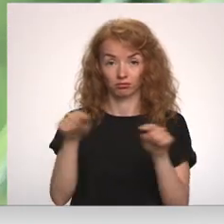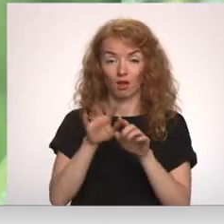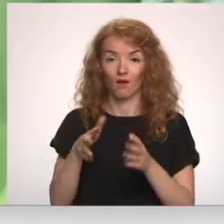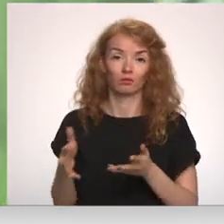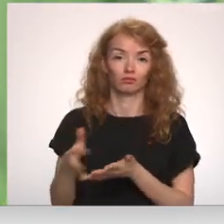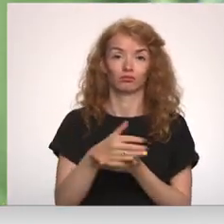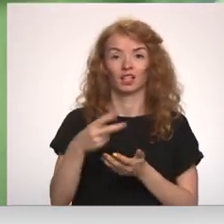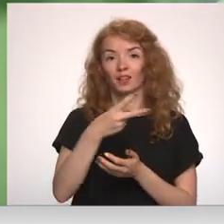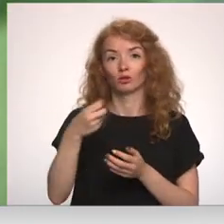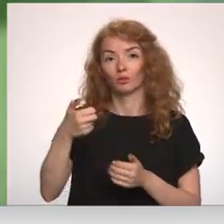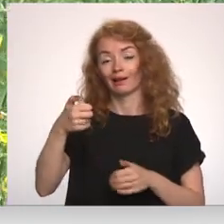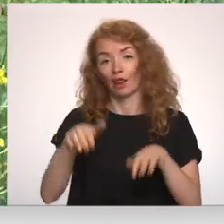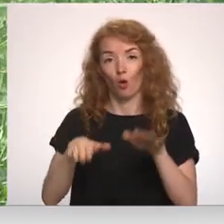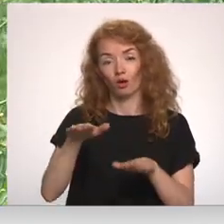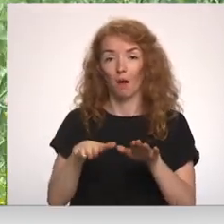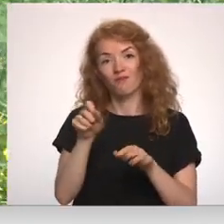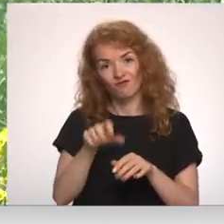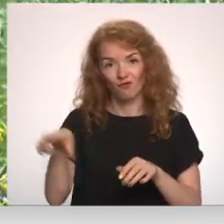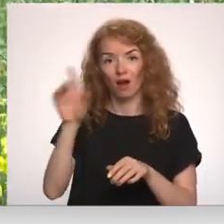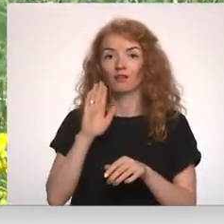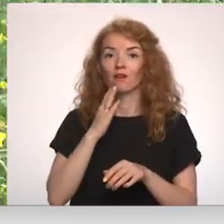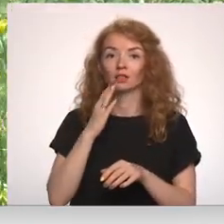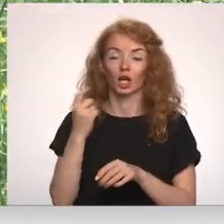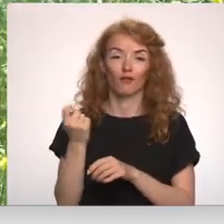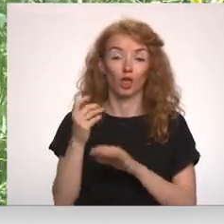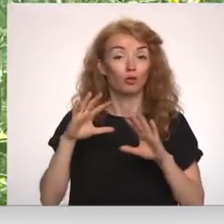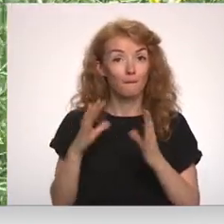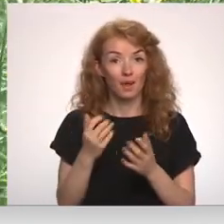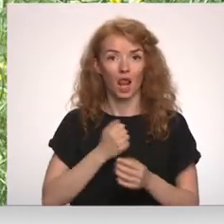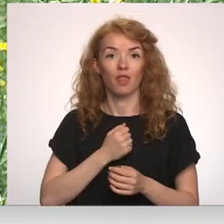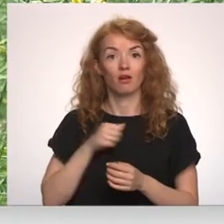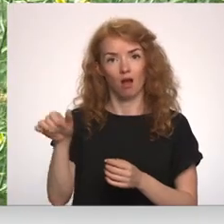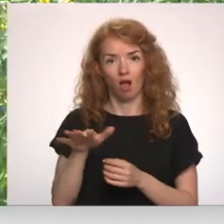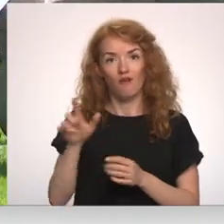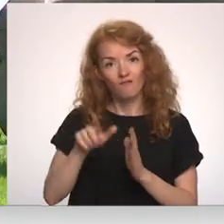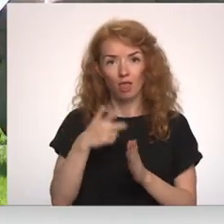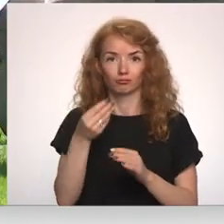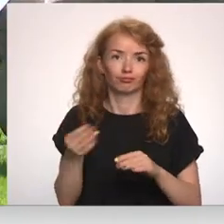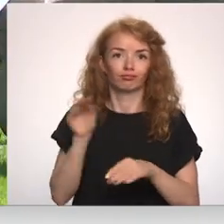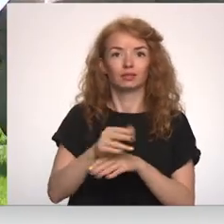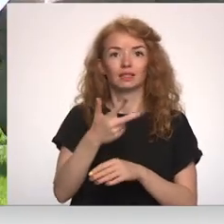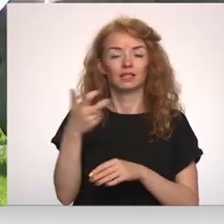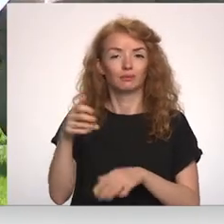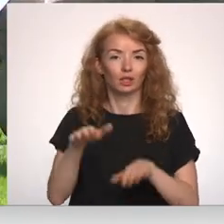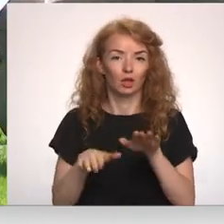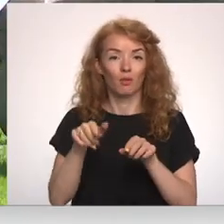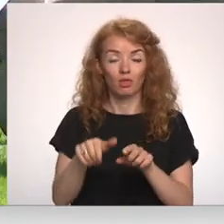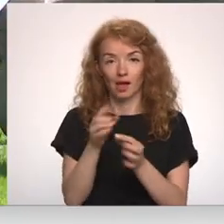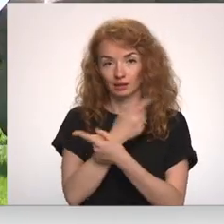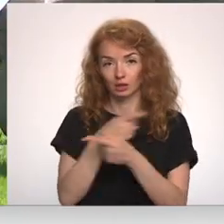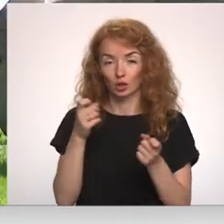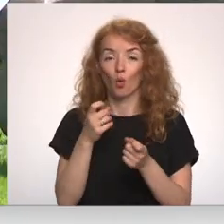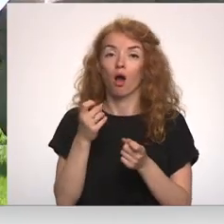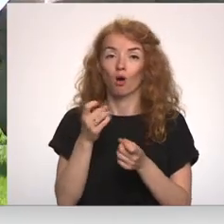par 200 kg vairāk vasaras kviešu nekā pērn, bet Latgalē pat par 300 kg vairāk prognozēja Latvijas lauku konsultāciju